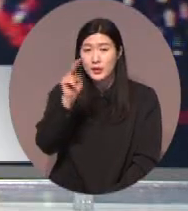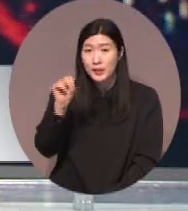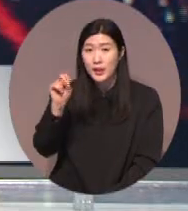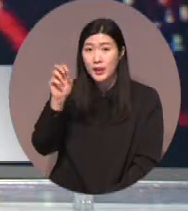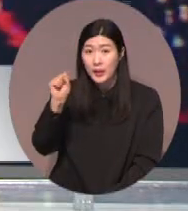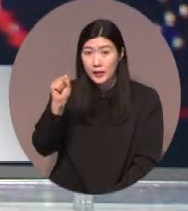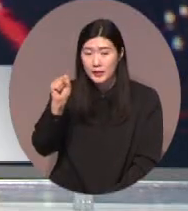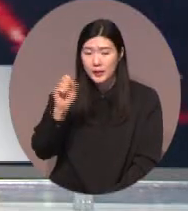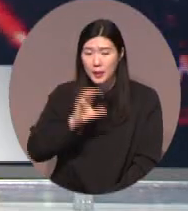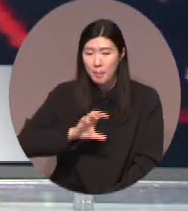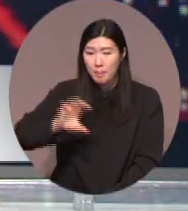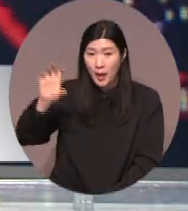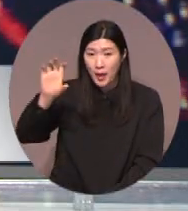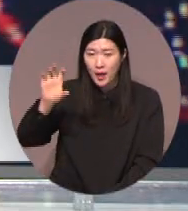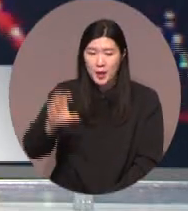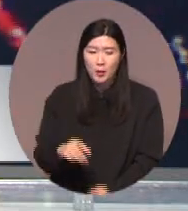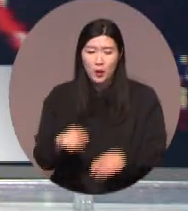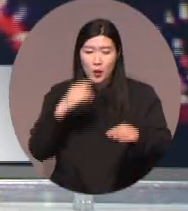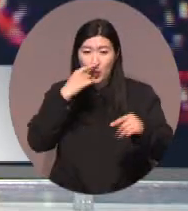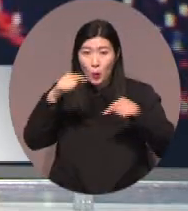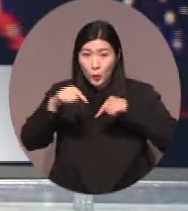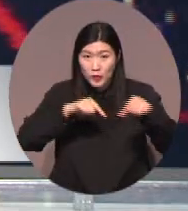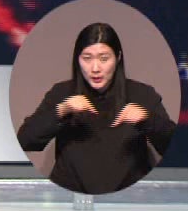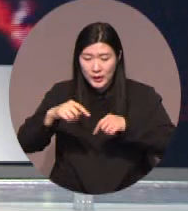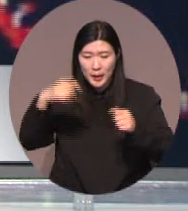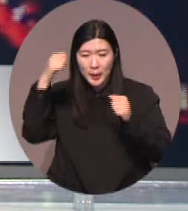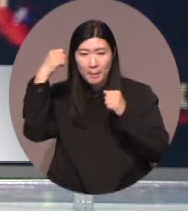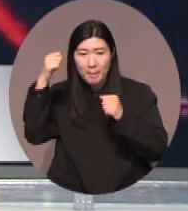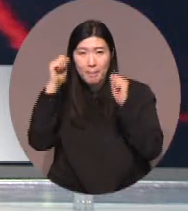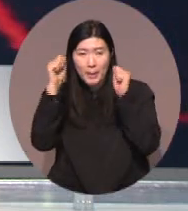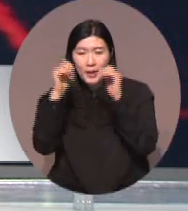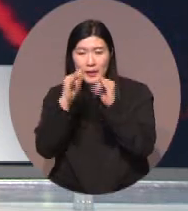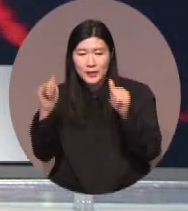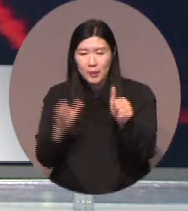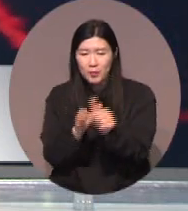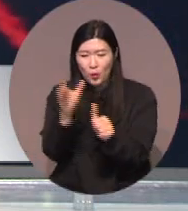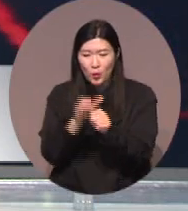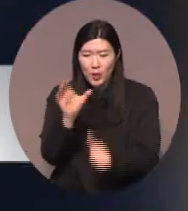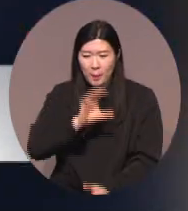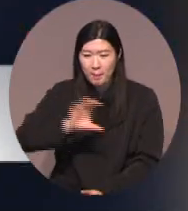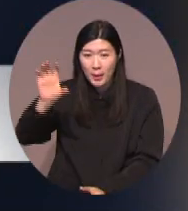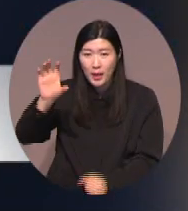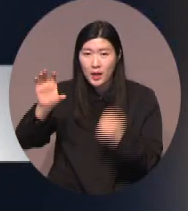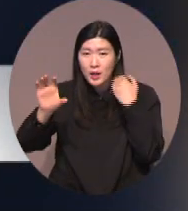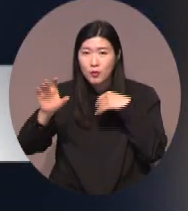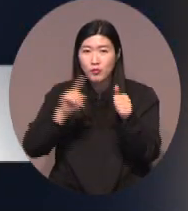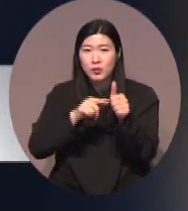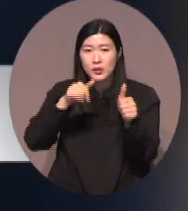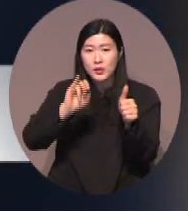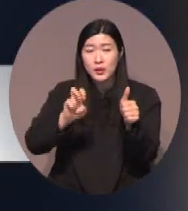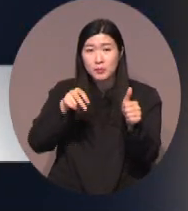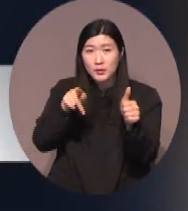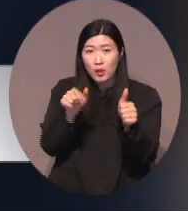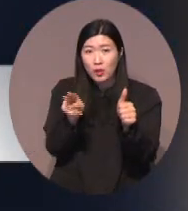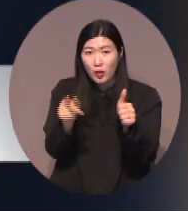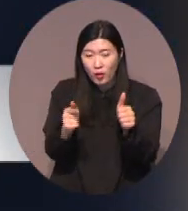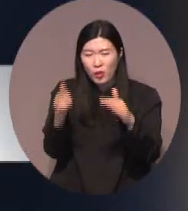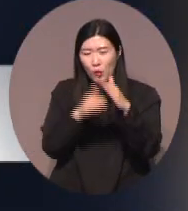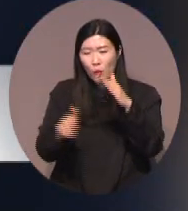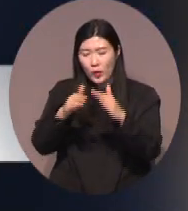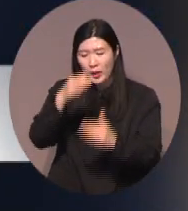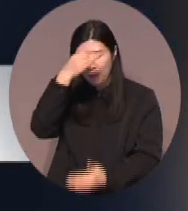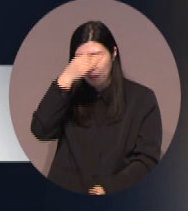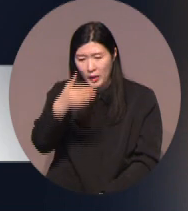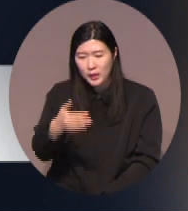sns에 팀 코치진과 팬을 험담하는 글을 써 무리를 빚은 프로야구 한화 이글스의 신인 투수 김서현이의 공개 사과했습니다